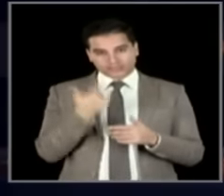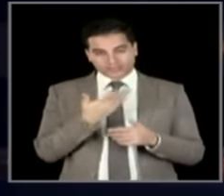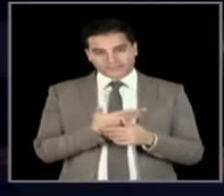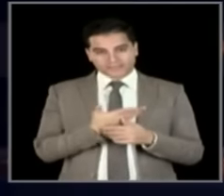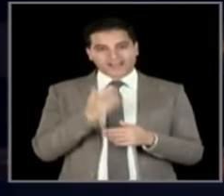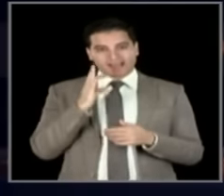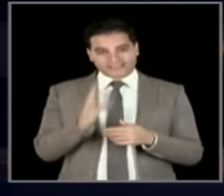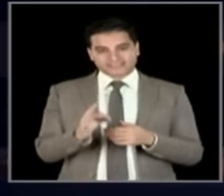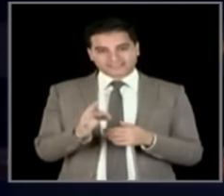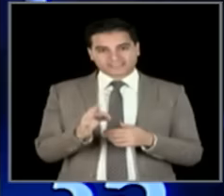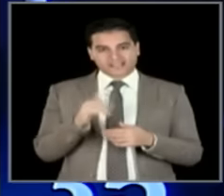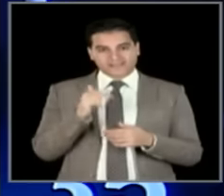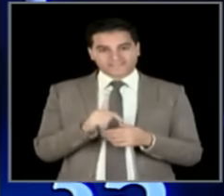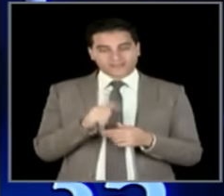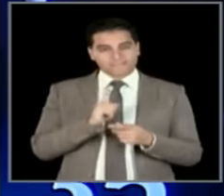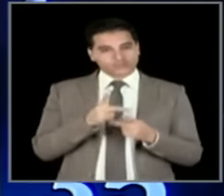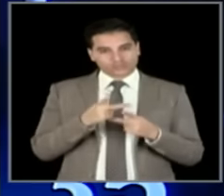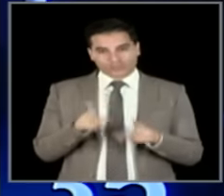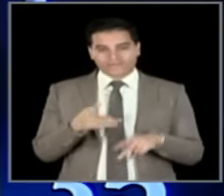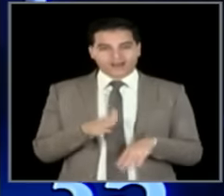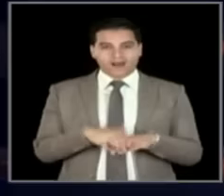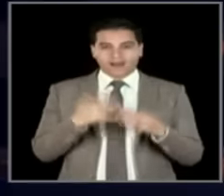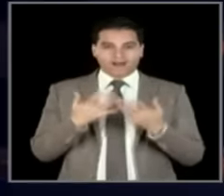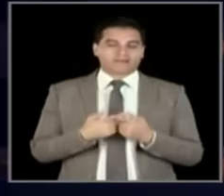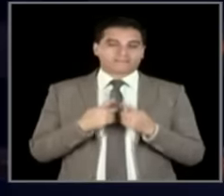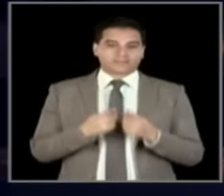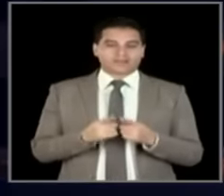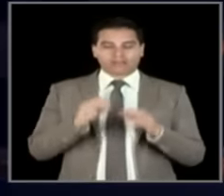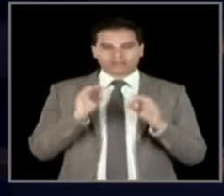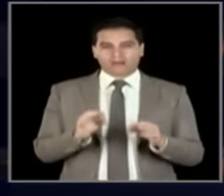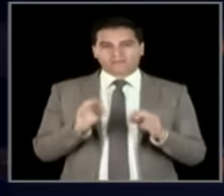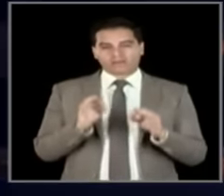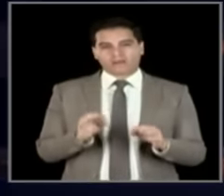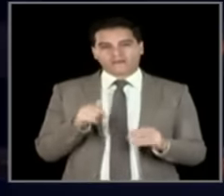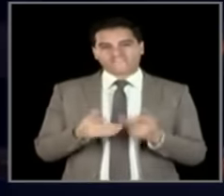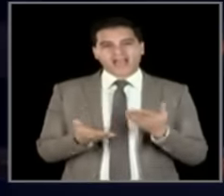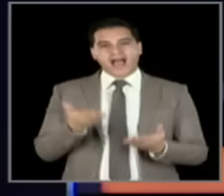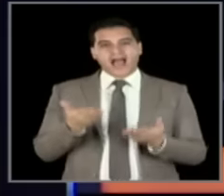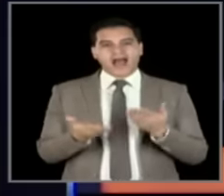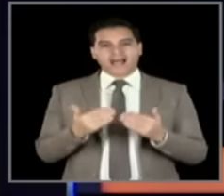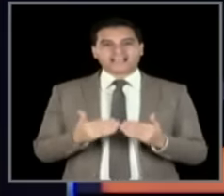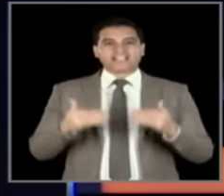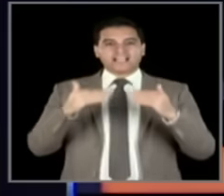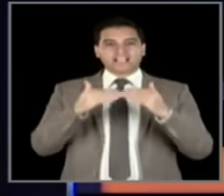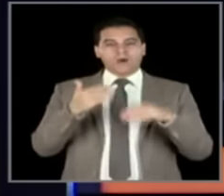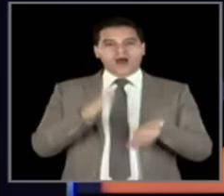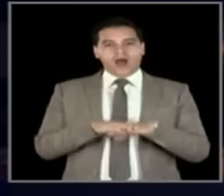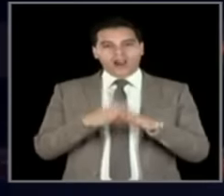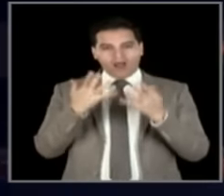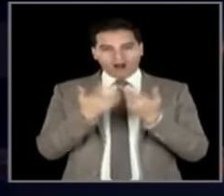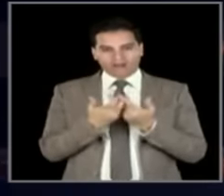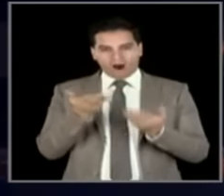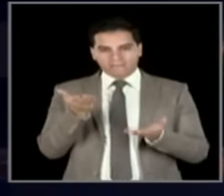أكيد منتوش راضين عن النتيجة. طبعاً في حالة التساوي في عدد